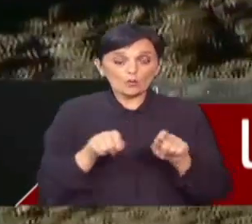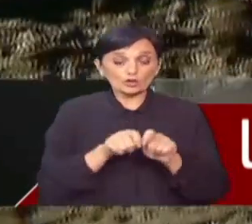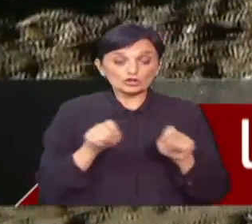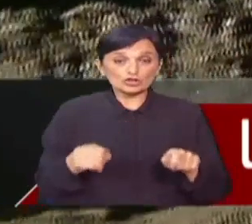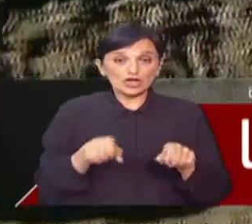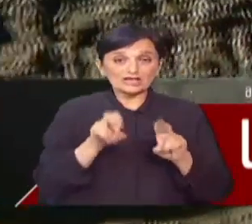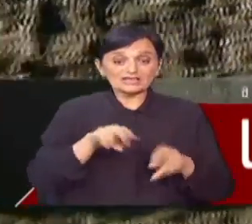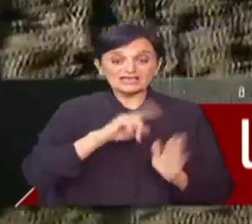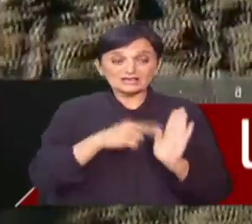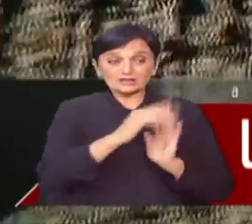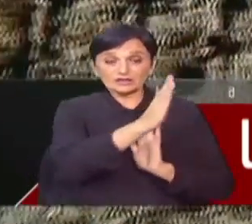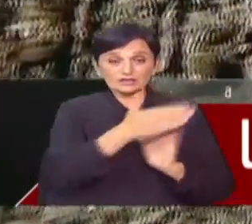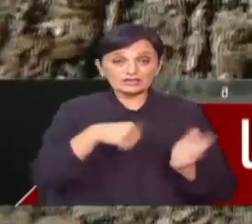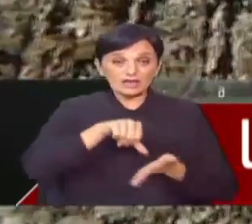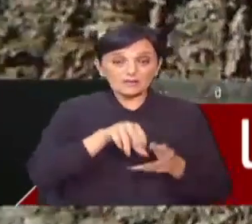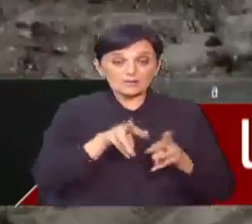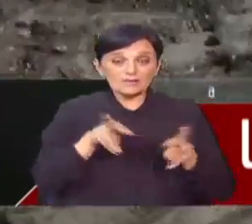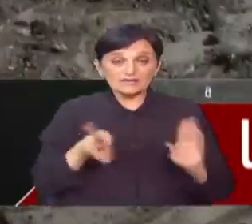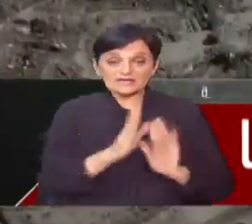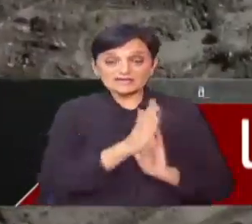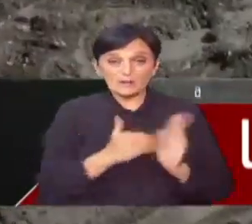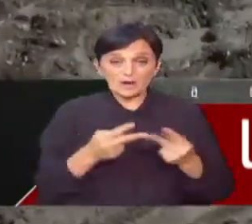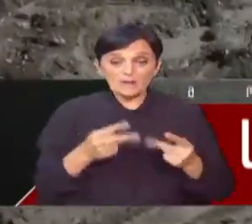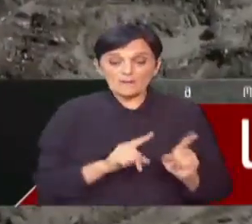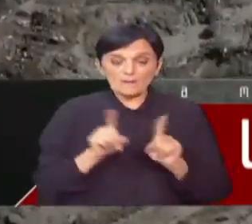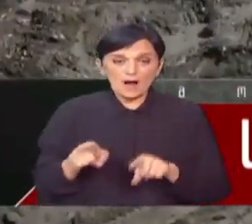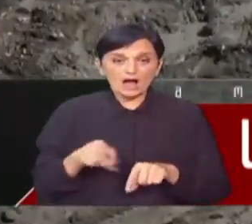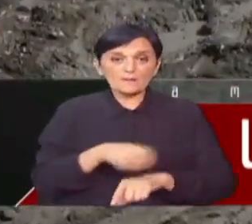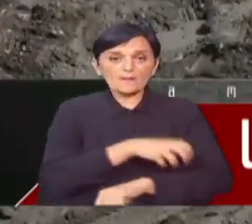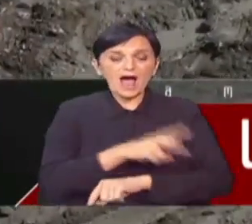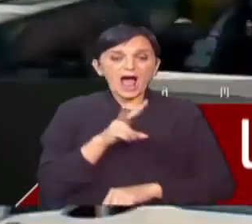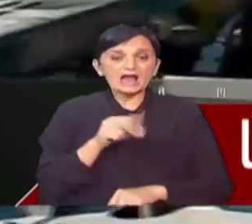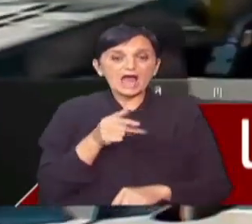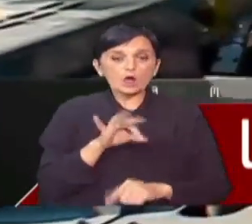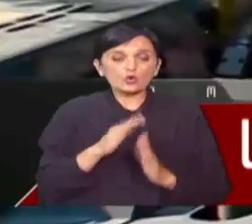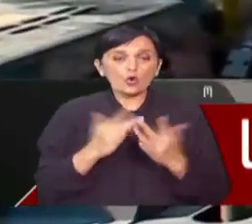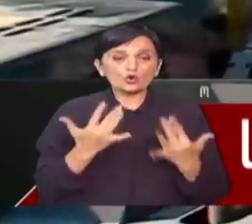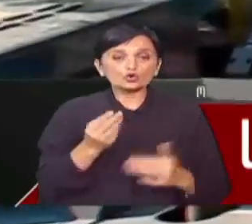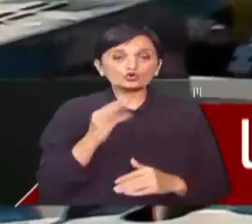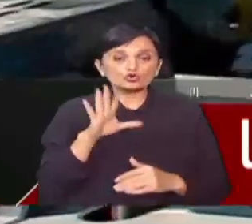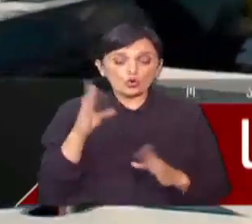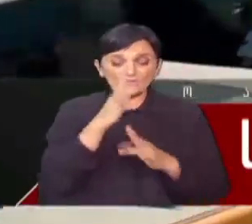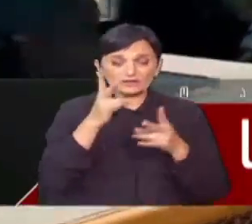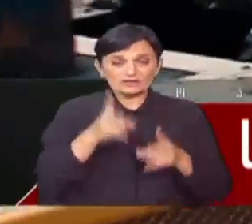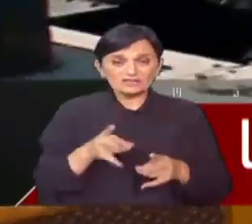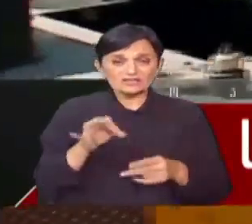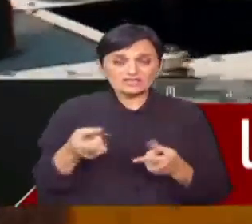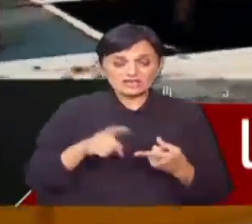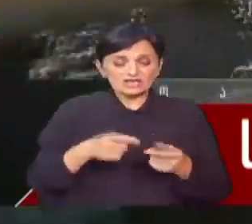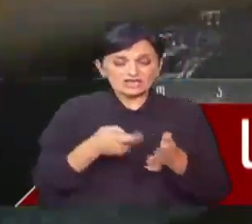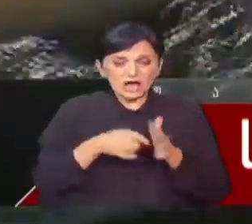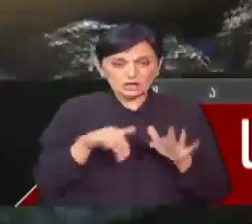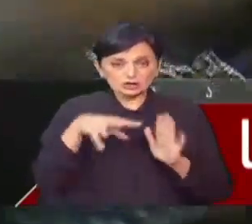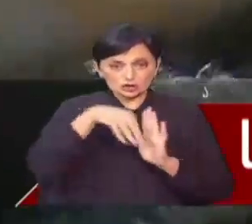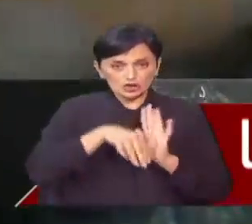და ინტერპელაციის წესით მინისტრის დაბარების პარალელურად პარტია ლელო ითხოვს შოვში მომხდარ სტიქიასთან დაკავშირებით გამოძიება